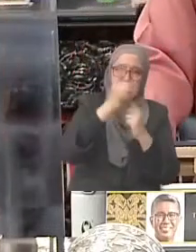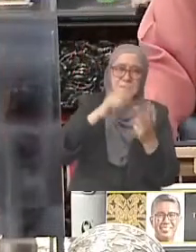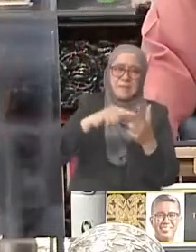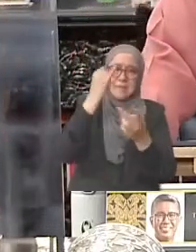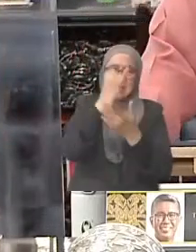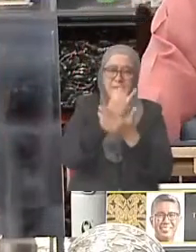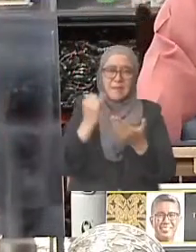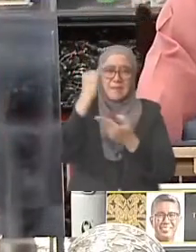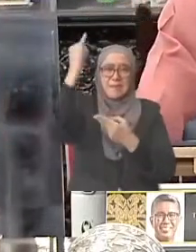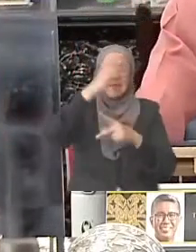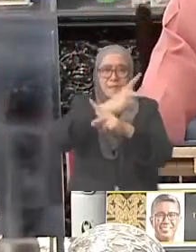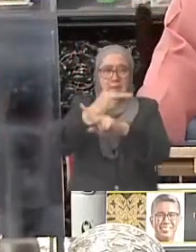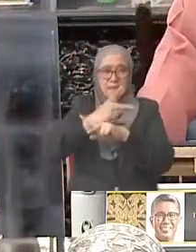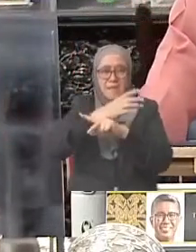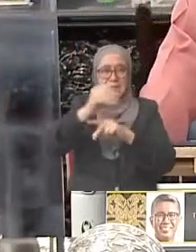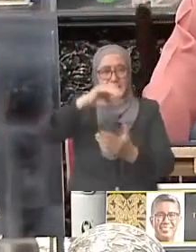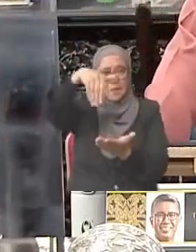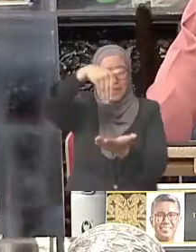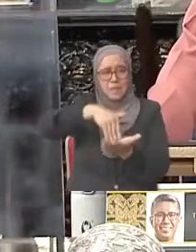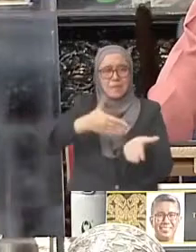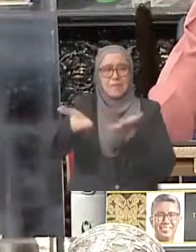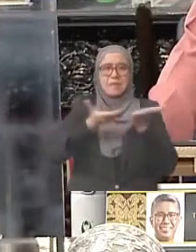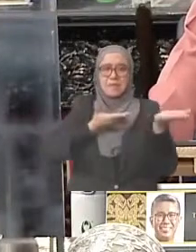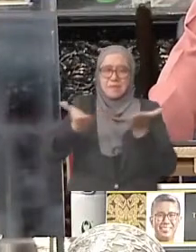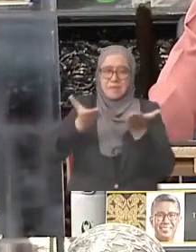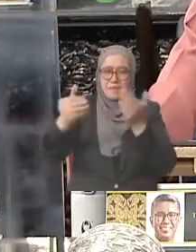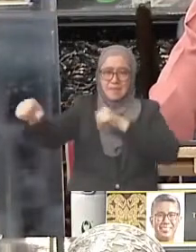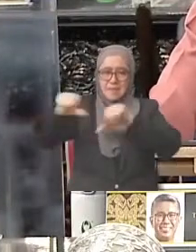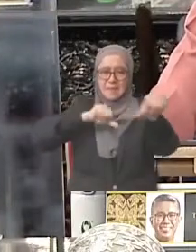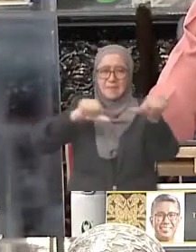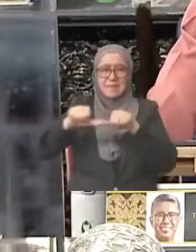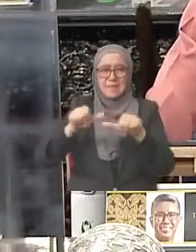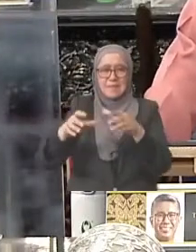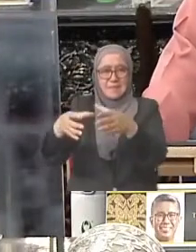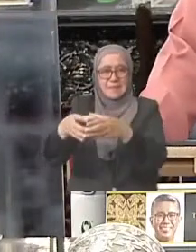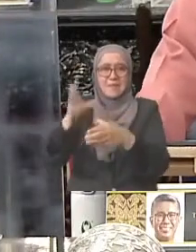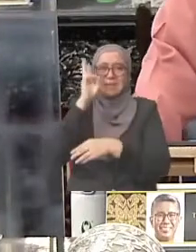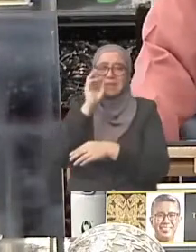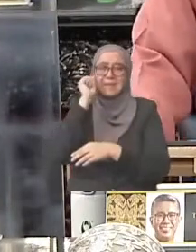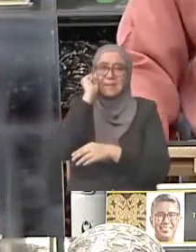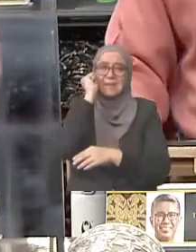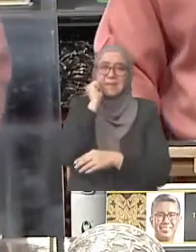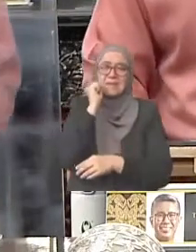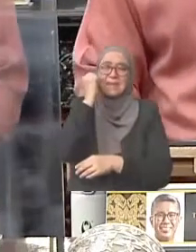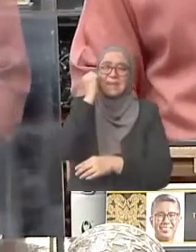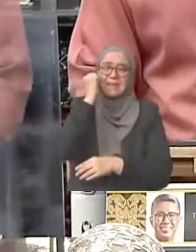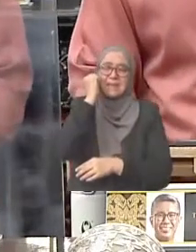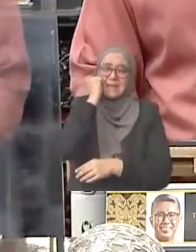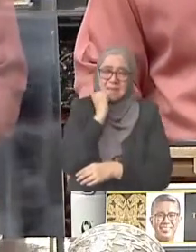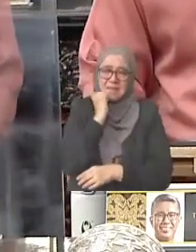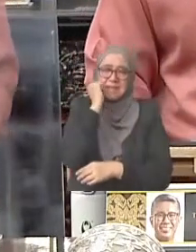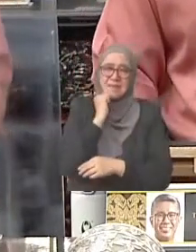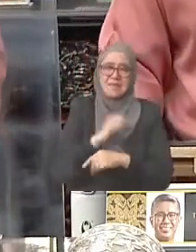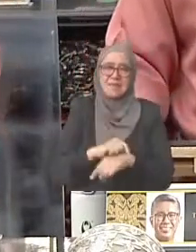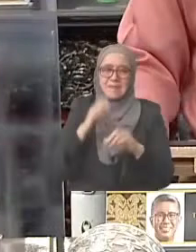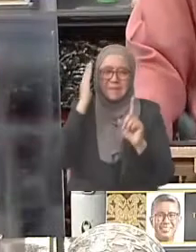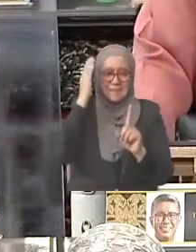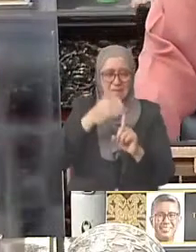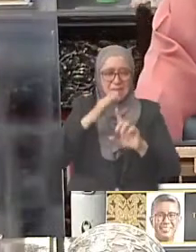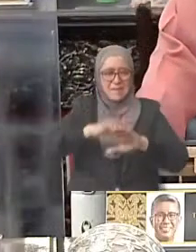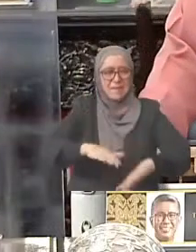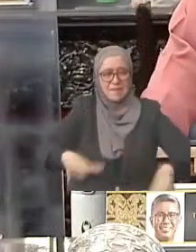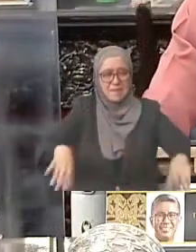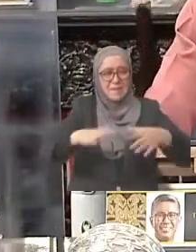pusat activity warga emas aspek keselamatan kanak-kanak adalah penting lebih-lebih lagi ketika kita sedang berada di Jalan Raya